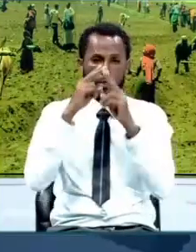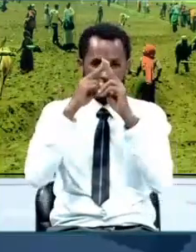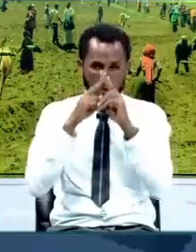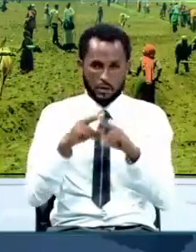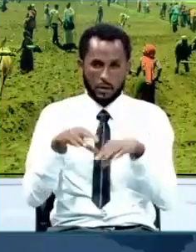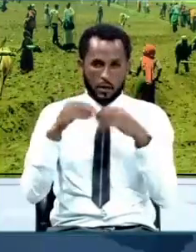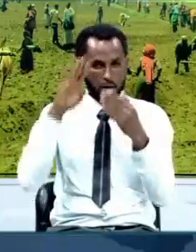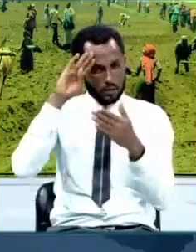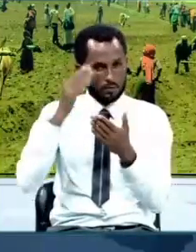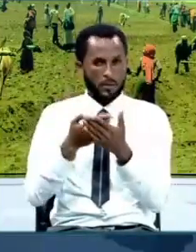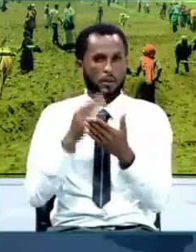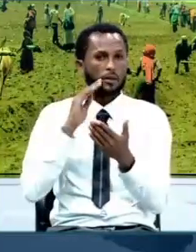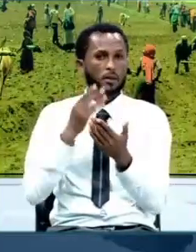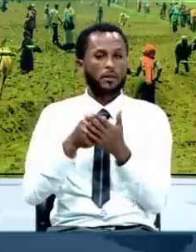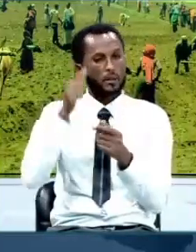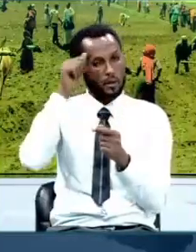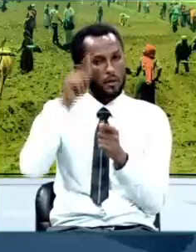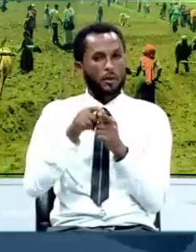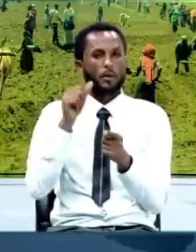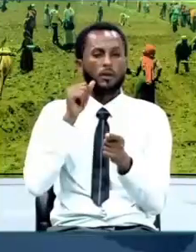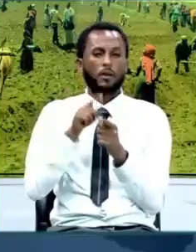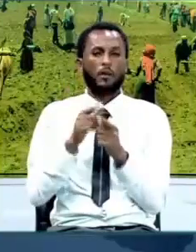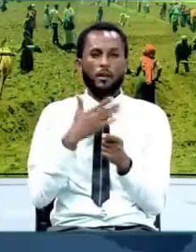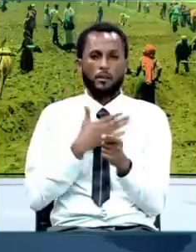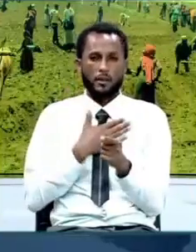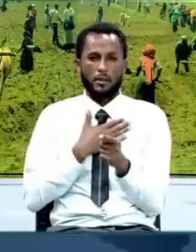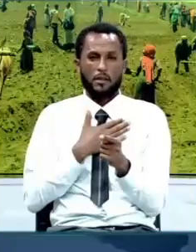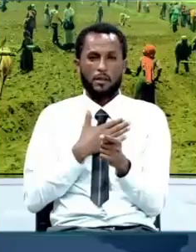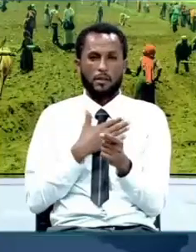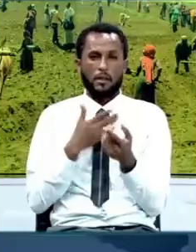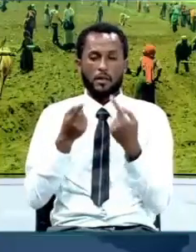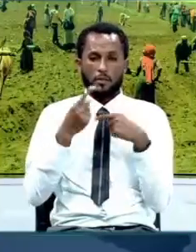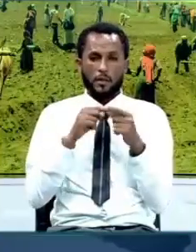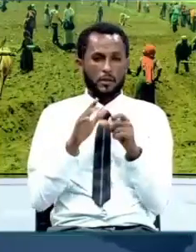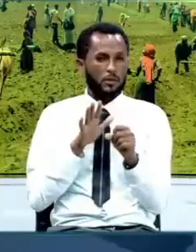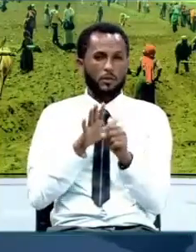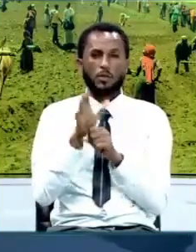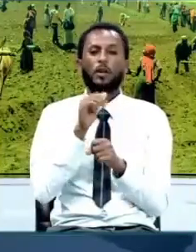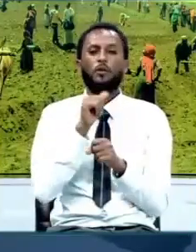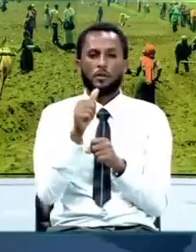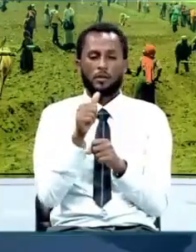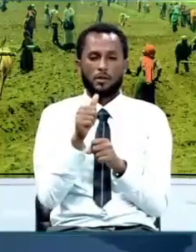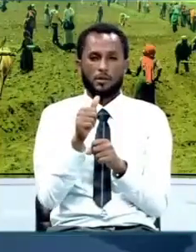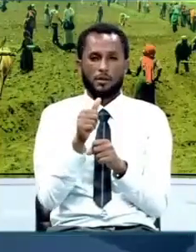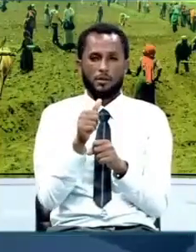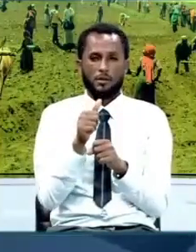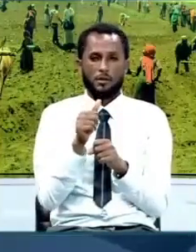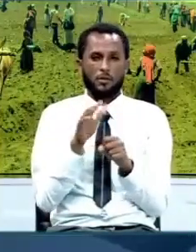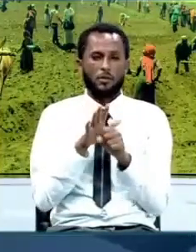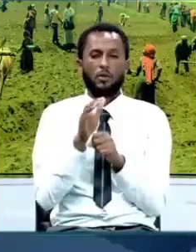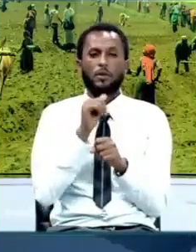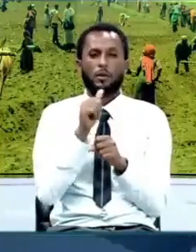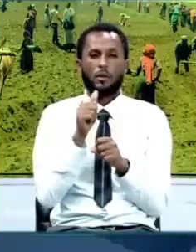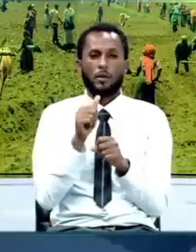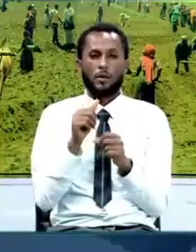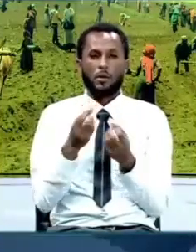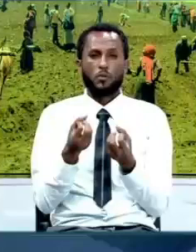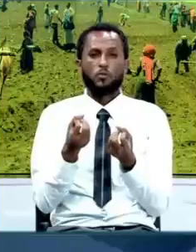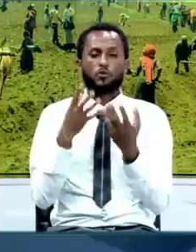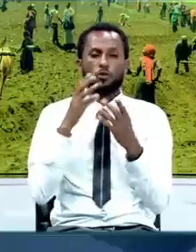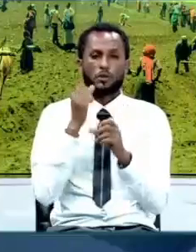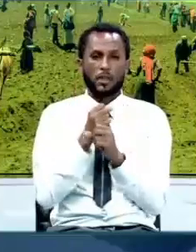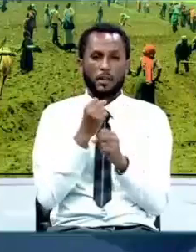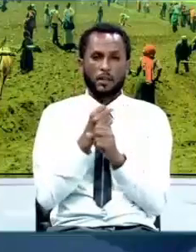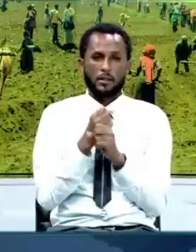ይሃበልና እዞም ደቀይ፣ ክብረት ይሃበልና እዞም ኣሕዋተይ ንብል። ነገር ግን እታ ዝመፀት እኩልተ ኣይኮነት እኩልተ ኣይኮነት ክንደይ ሰራሕተኛ እዩ